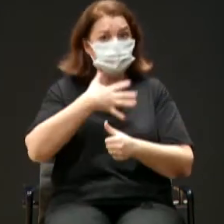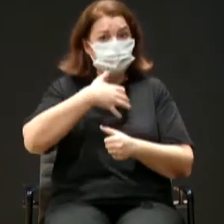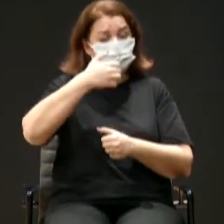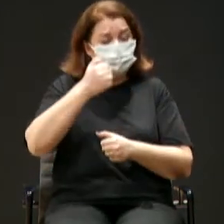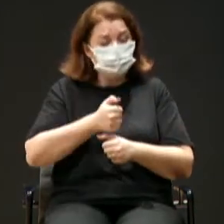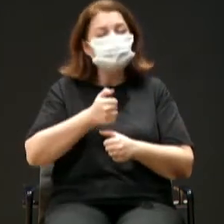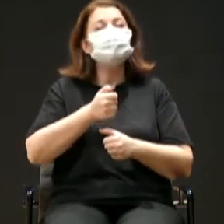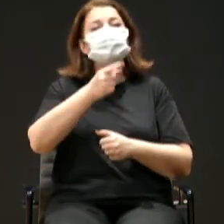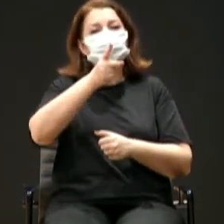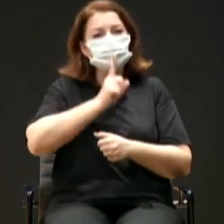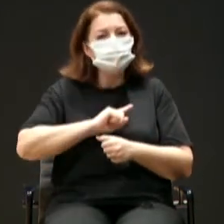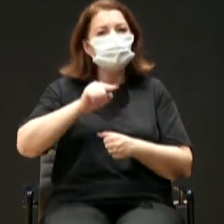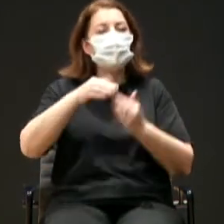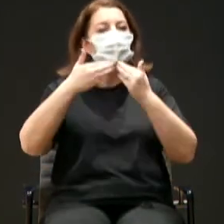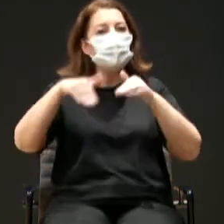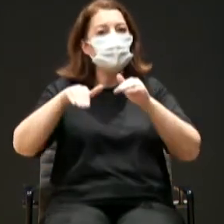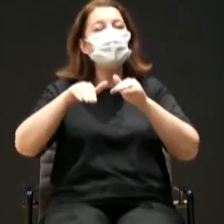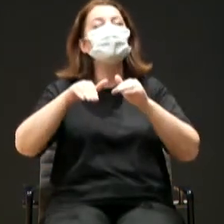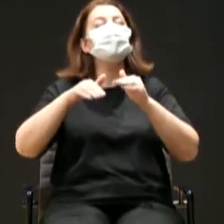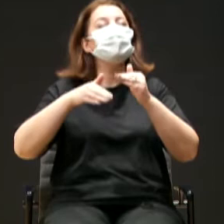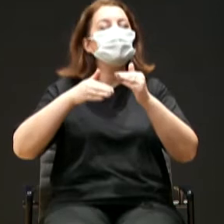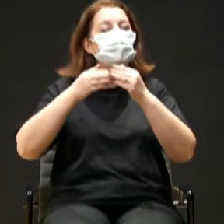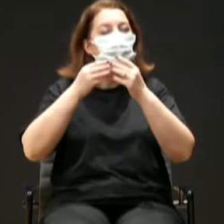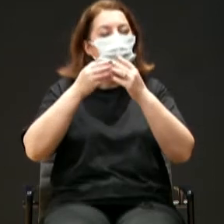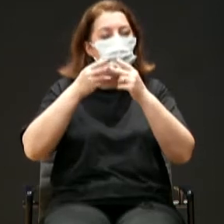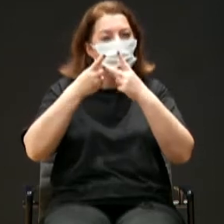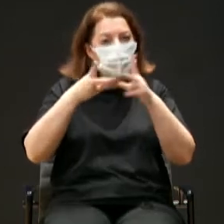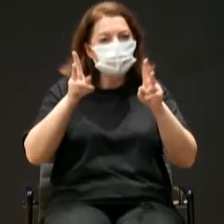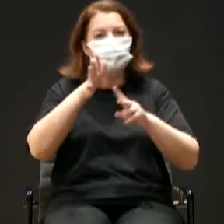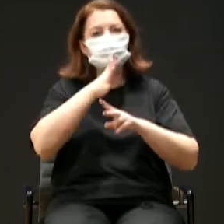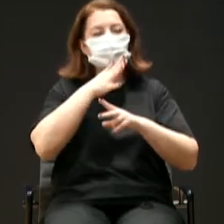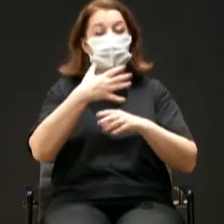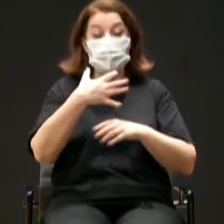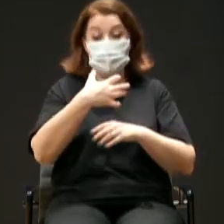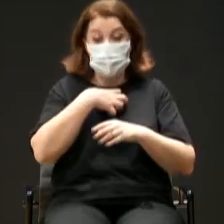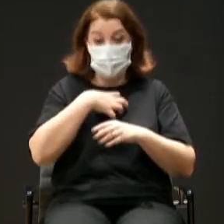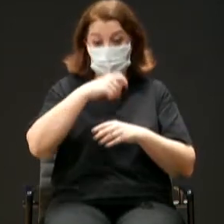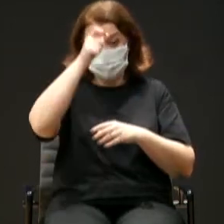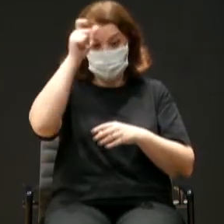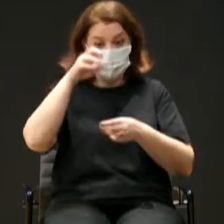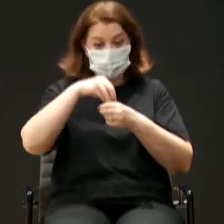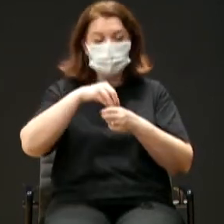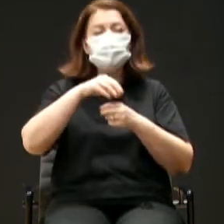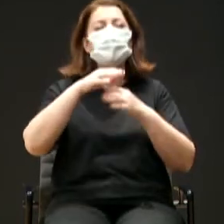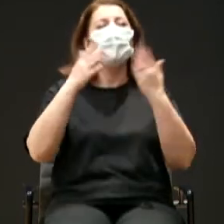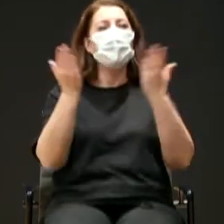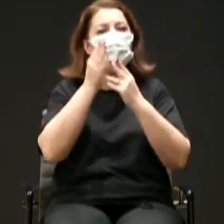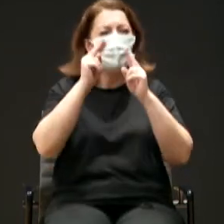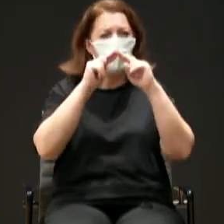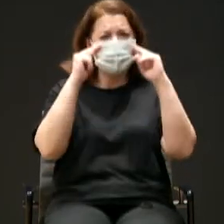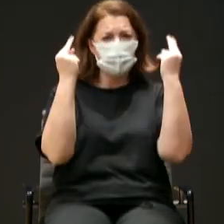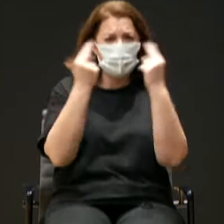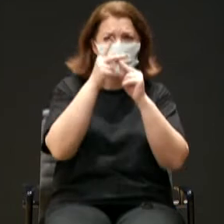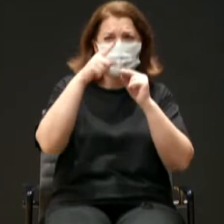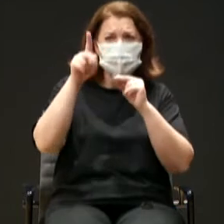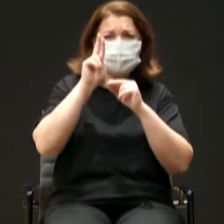bu engelleri aşmayı bilmiş ve hem kendi coğrafyasında hem de dünya mazlumlarının başının öne